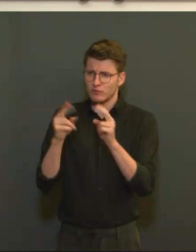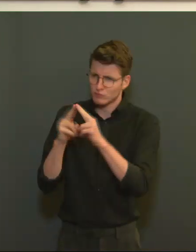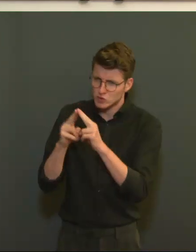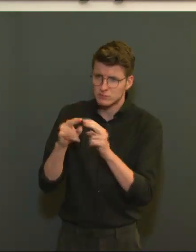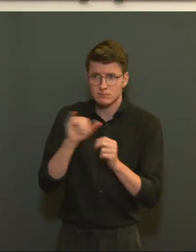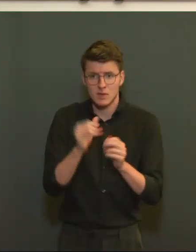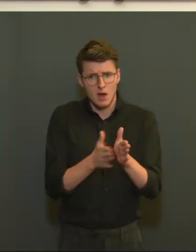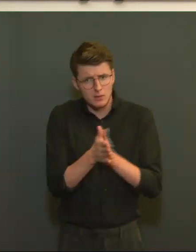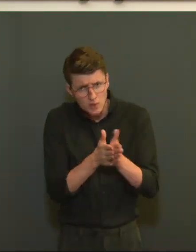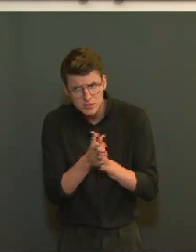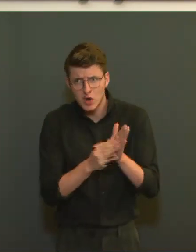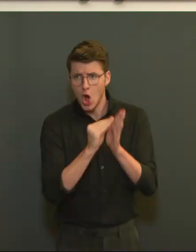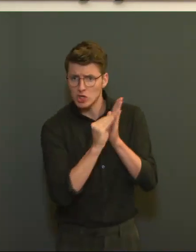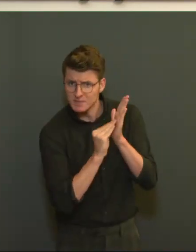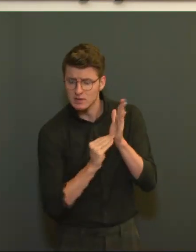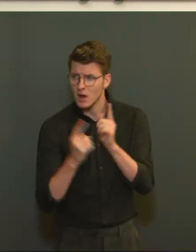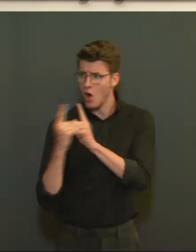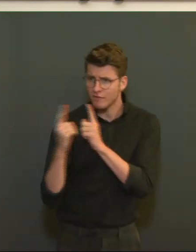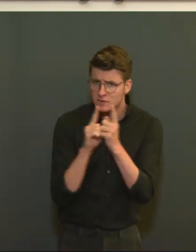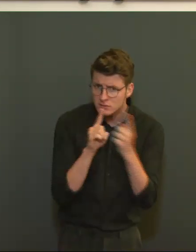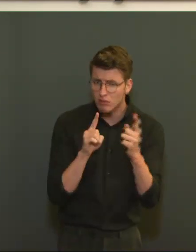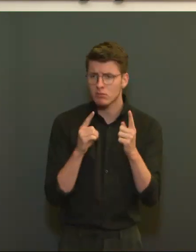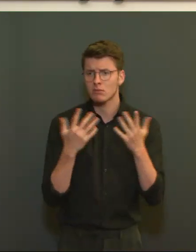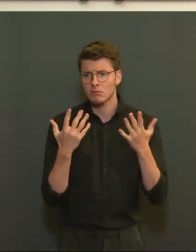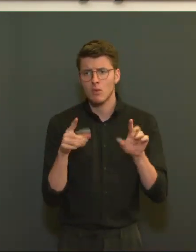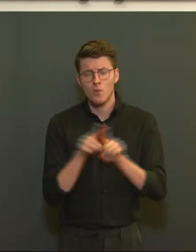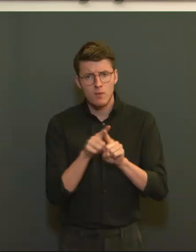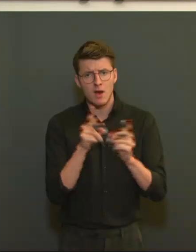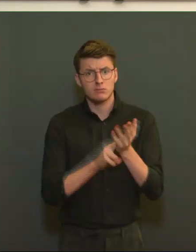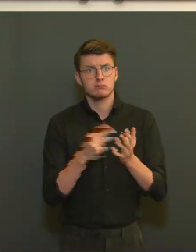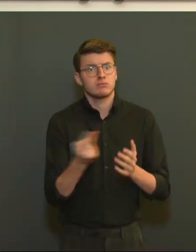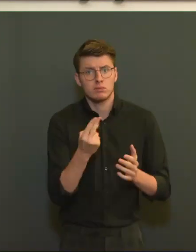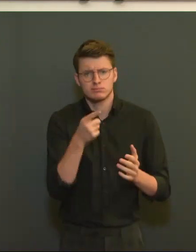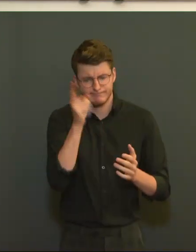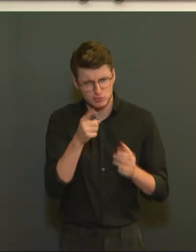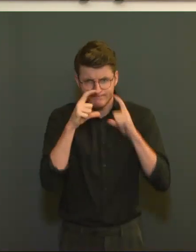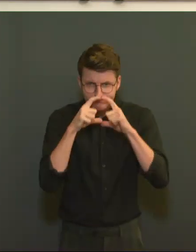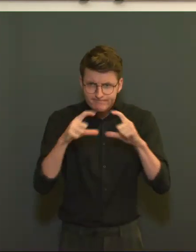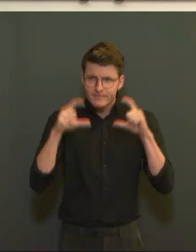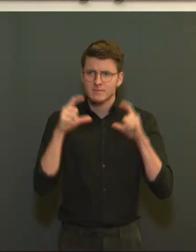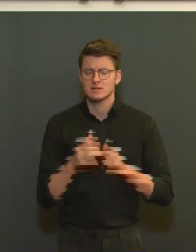wat afstand en draag indien nodig ook een mondmasker.